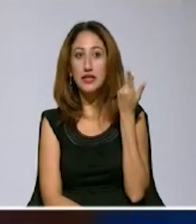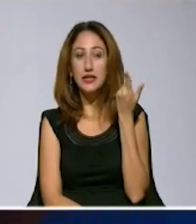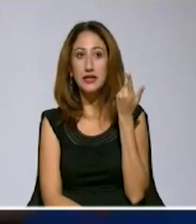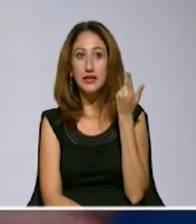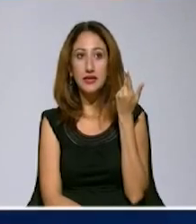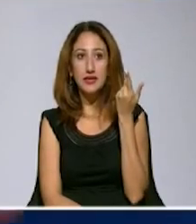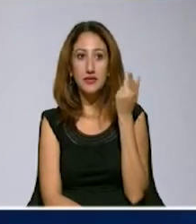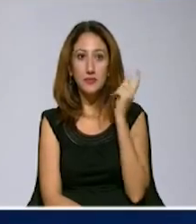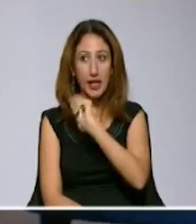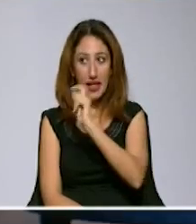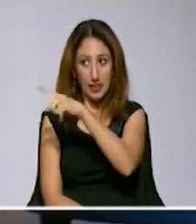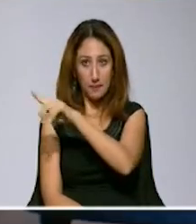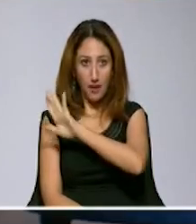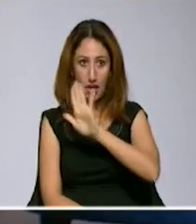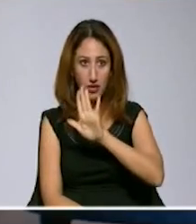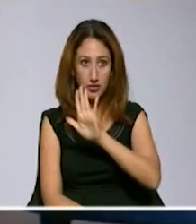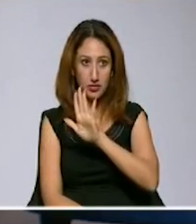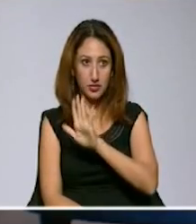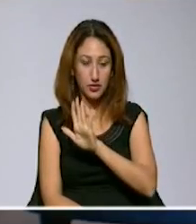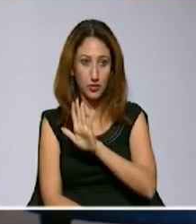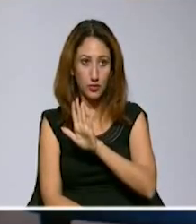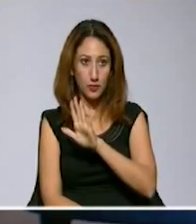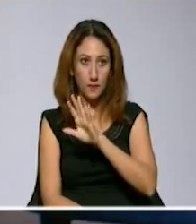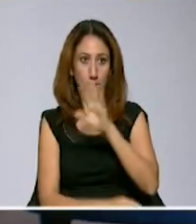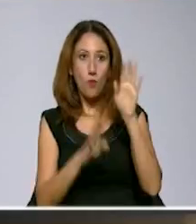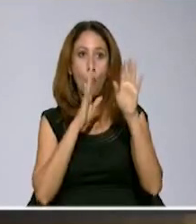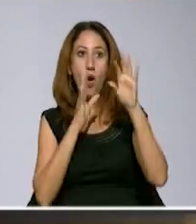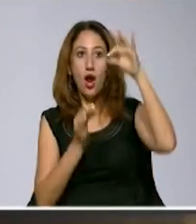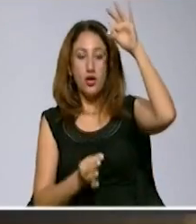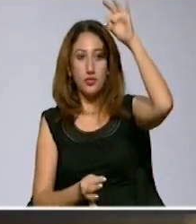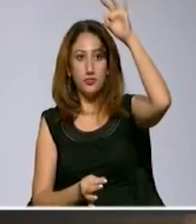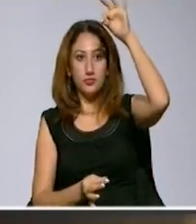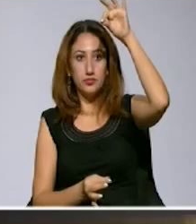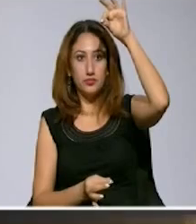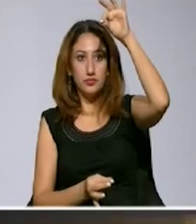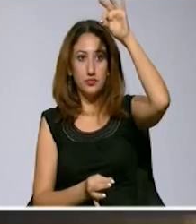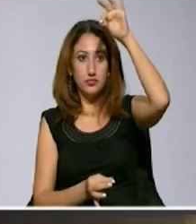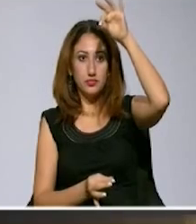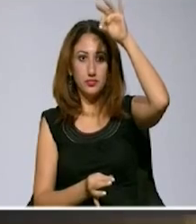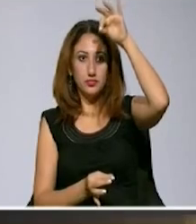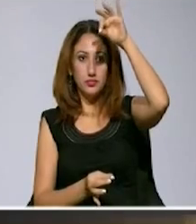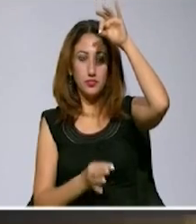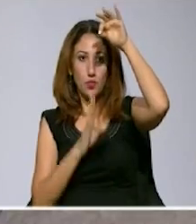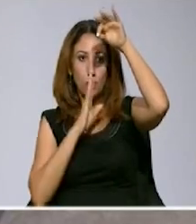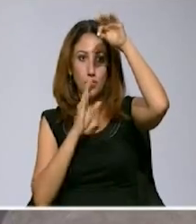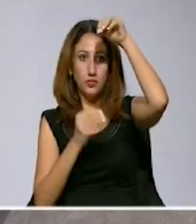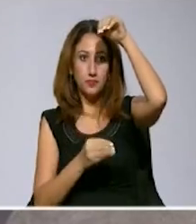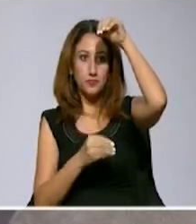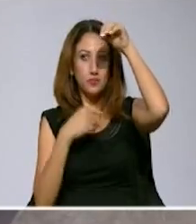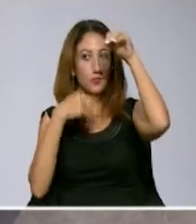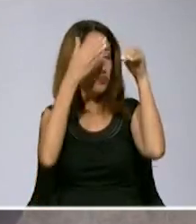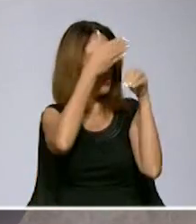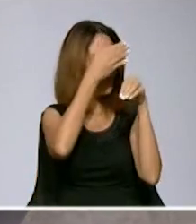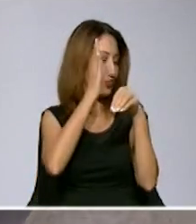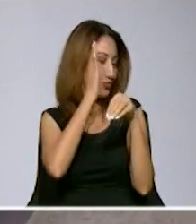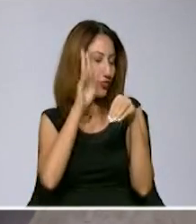كان حضرتك كتبت. خلي الورقه في ايدك كده بعد اذنك. الورقه في ايدي. انا مش هشوف. مش ببص